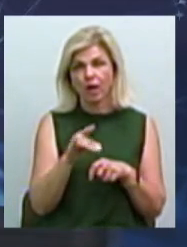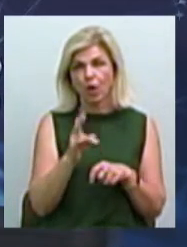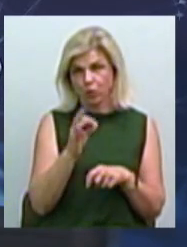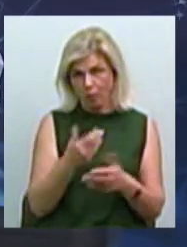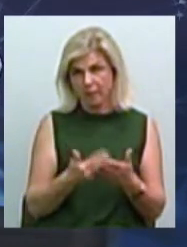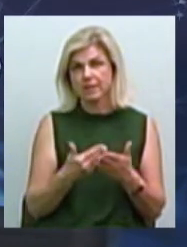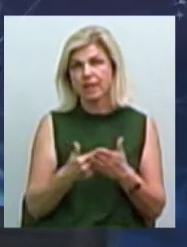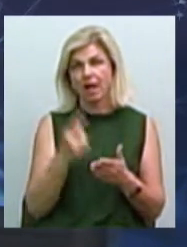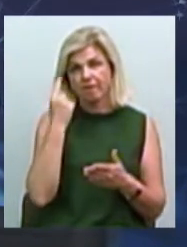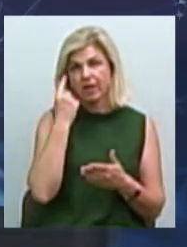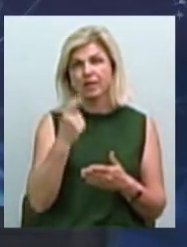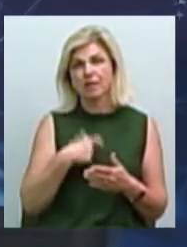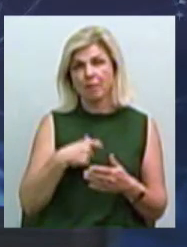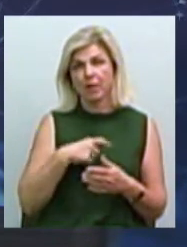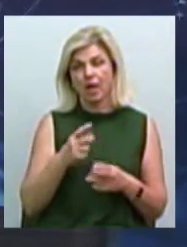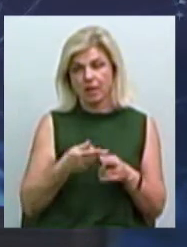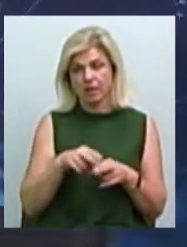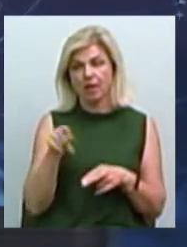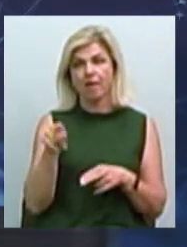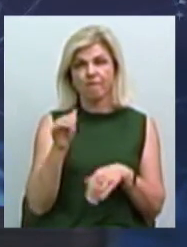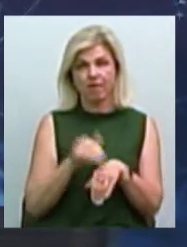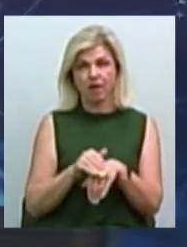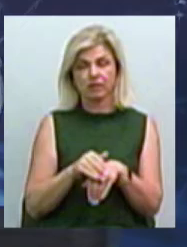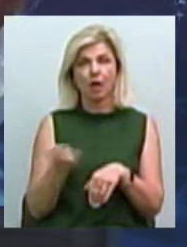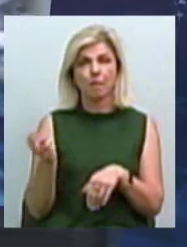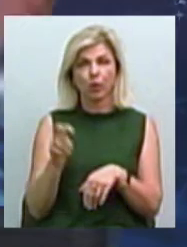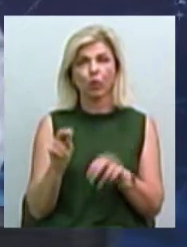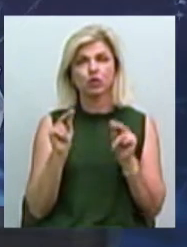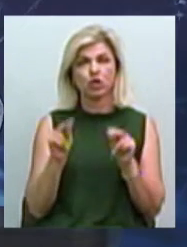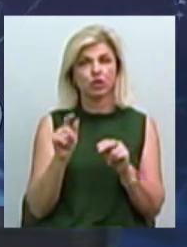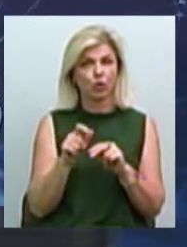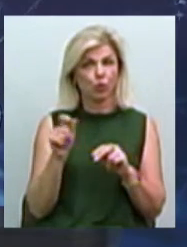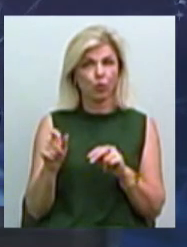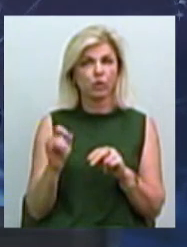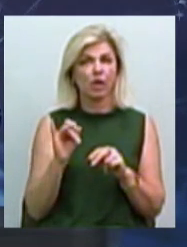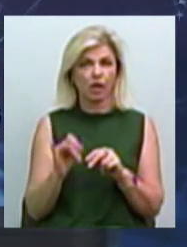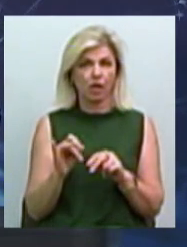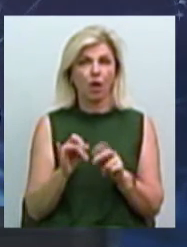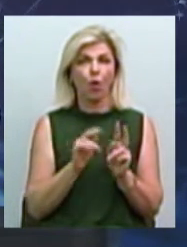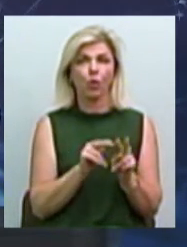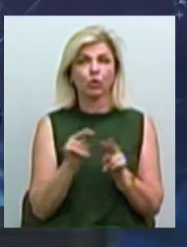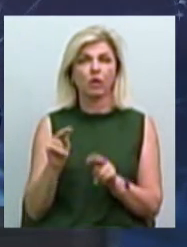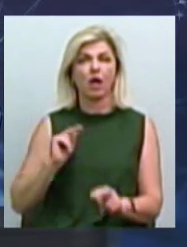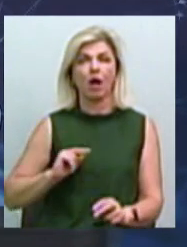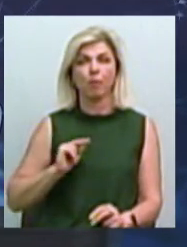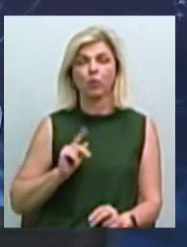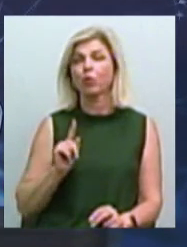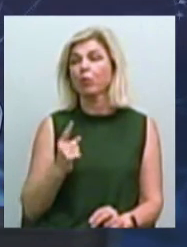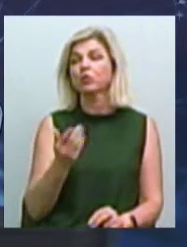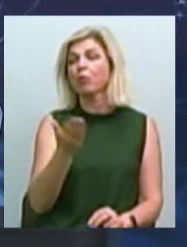факт, приходят честные люди и реально контролируют работу. Но почему-то они не могут до сих пор контролировать работу таможни,